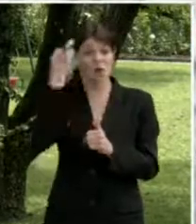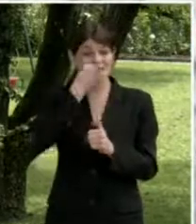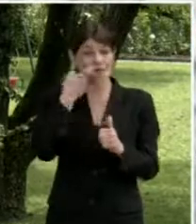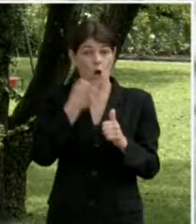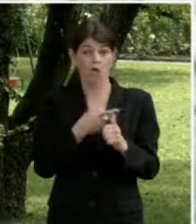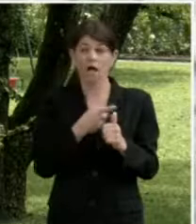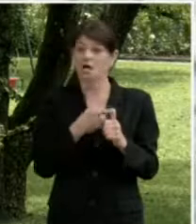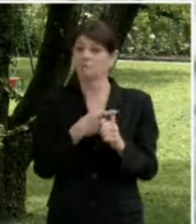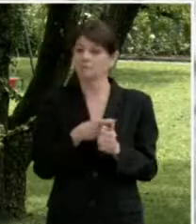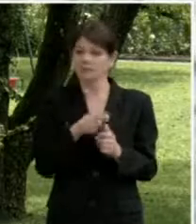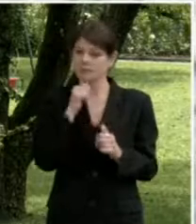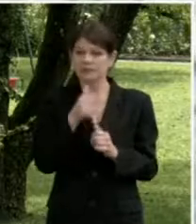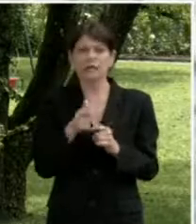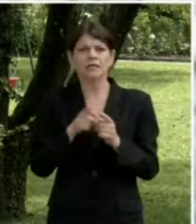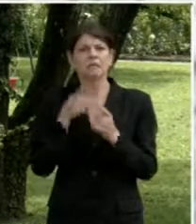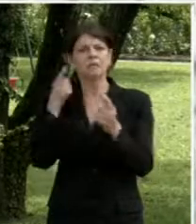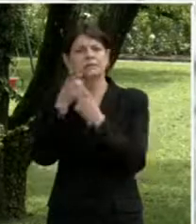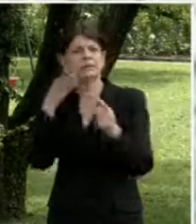ihre Absicht nicht verfehlt.